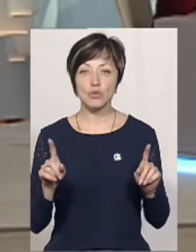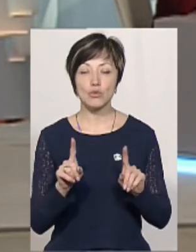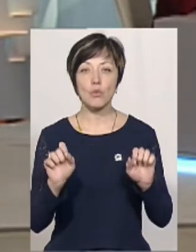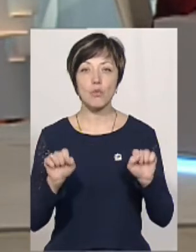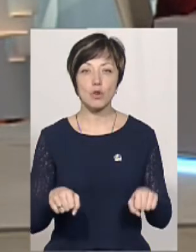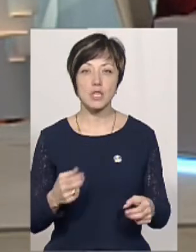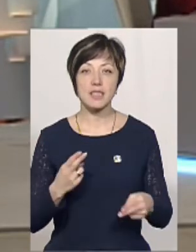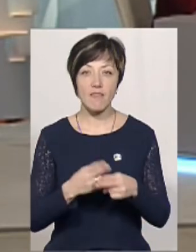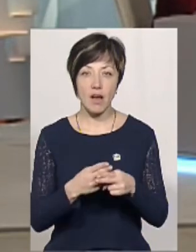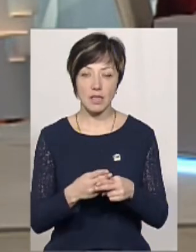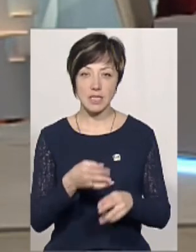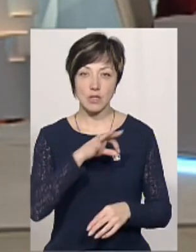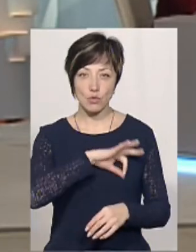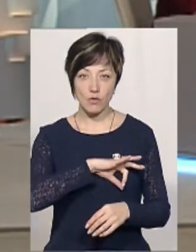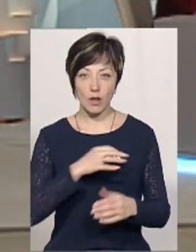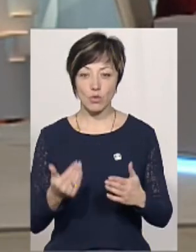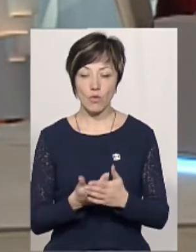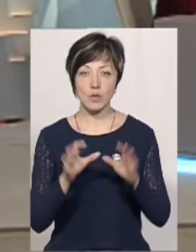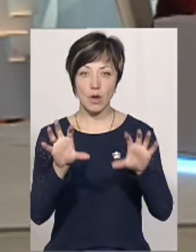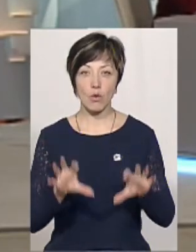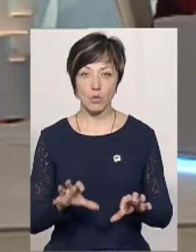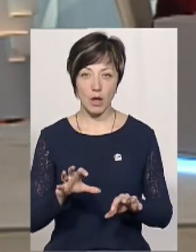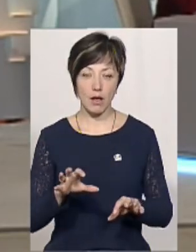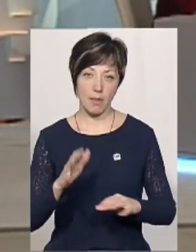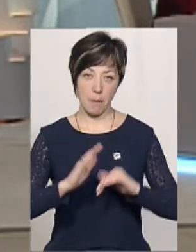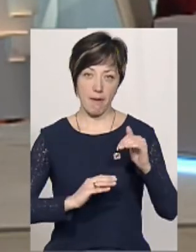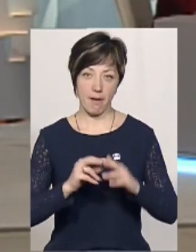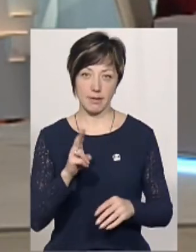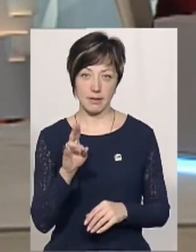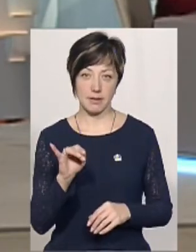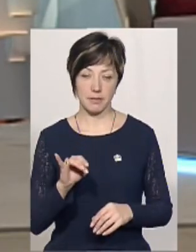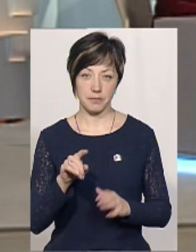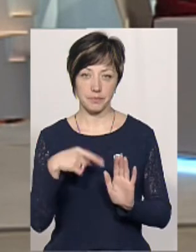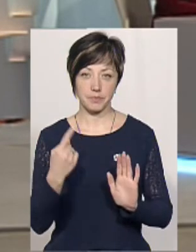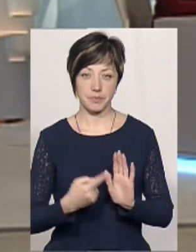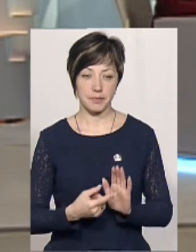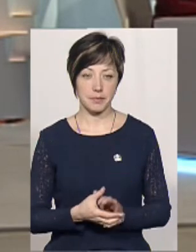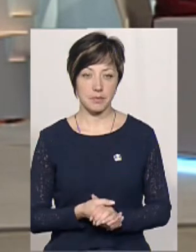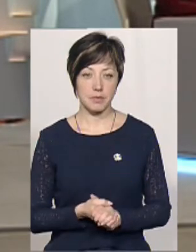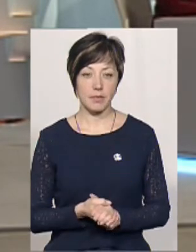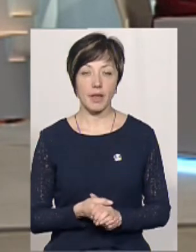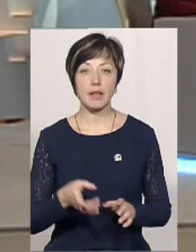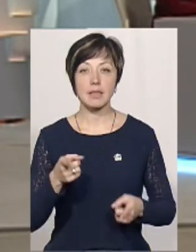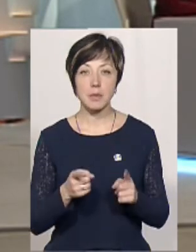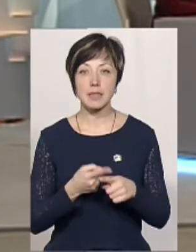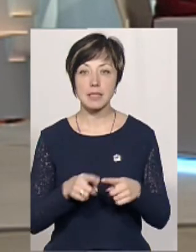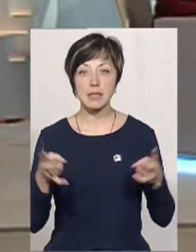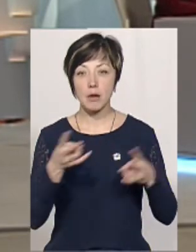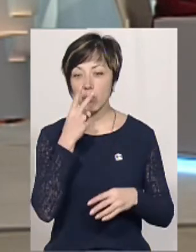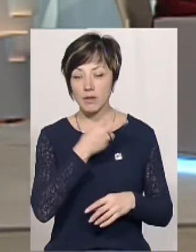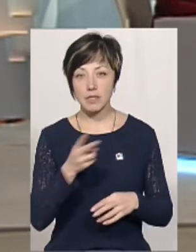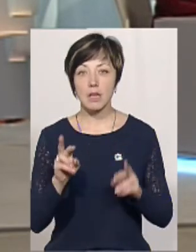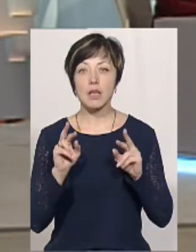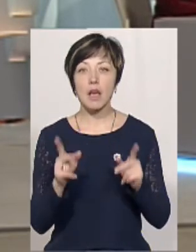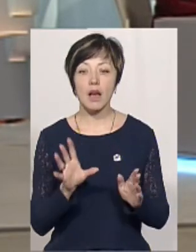може завадити застосуванню оновленого закону на практиці? Ну, насправді це треба подивитися,